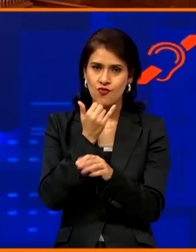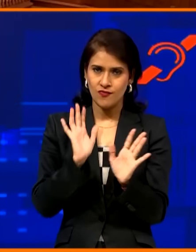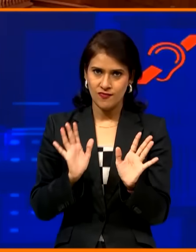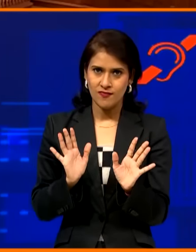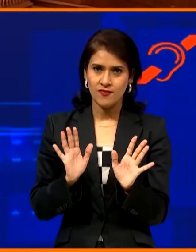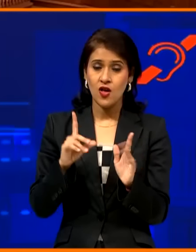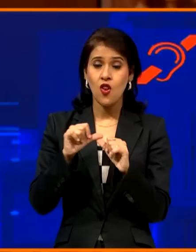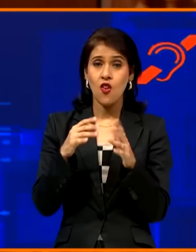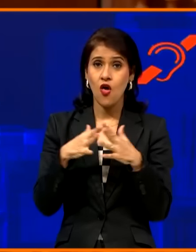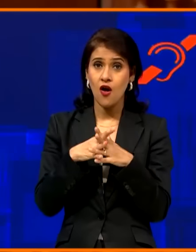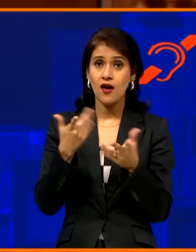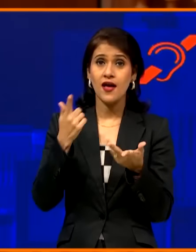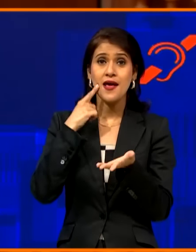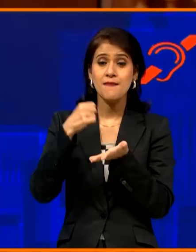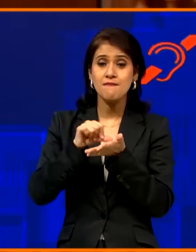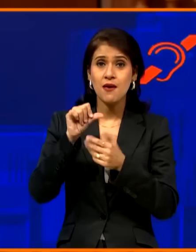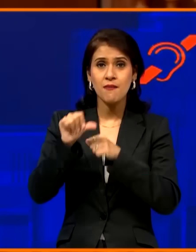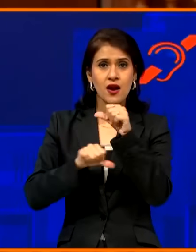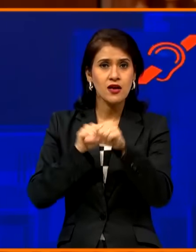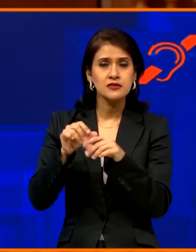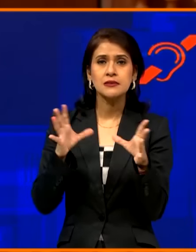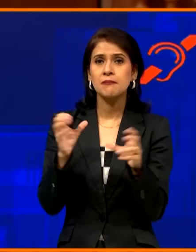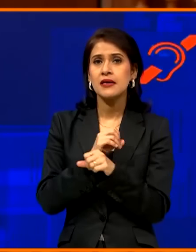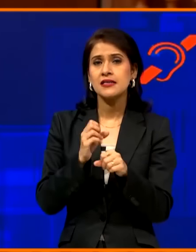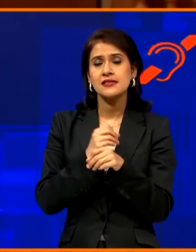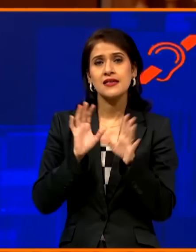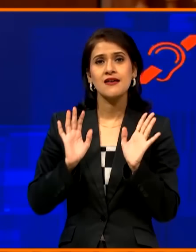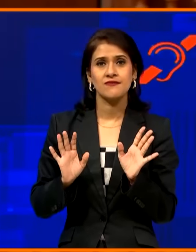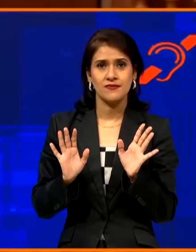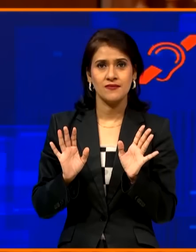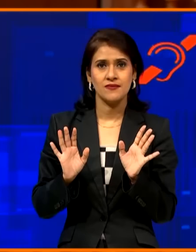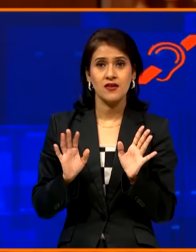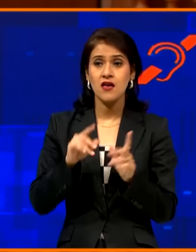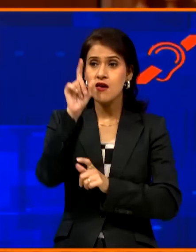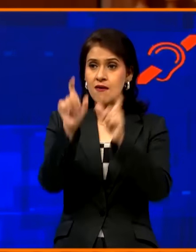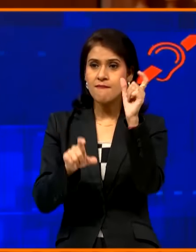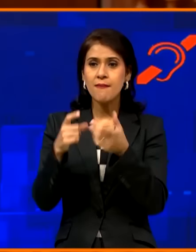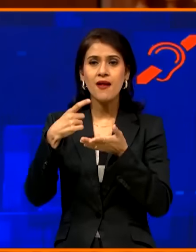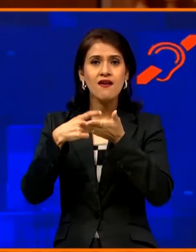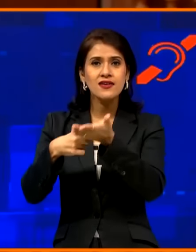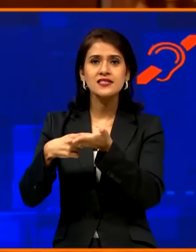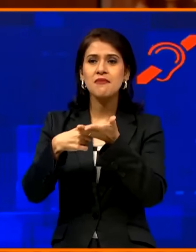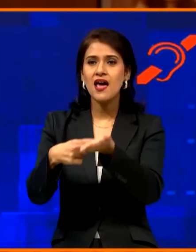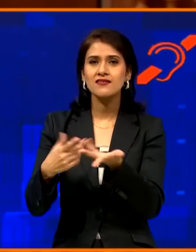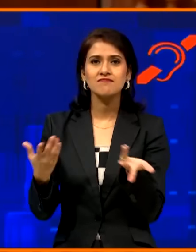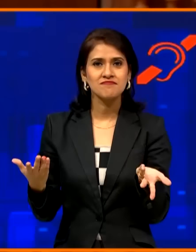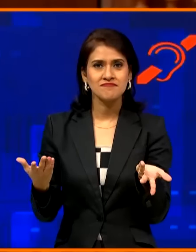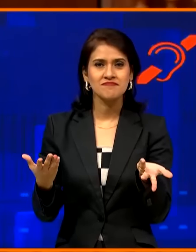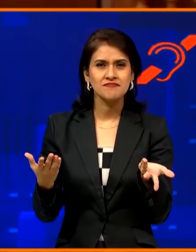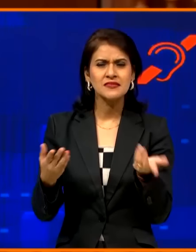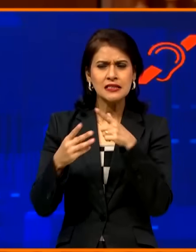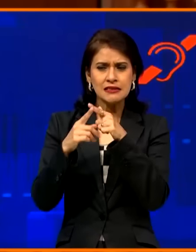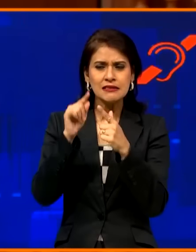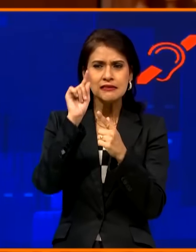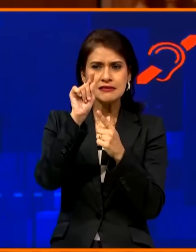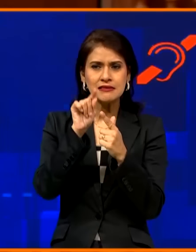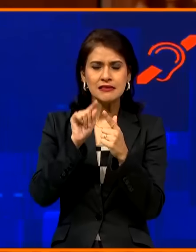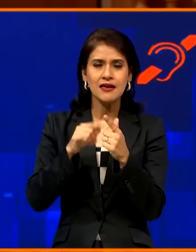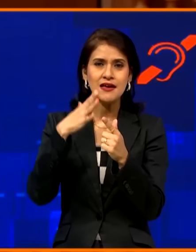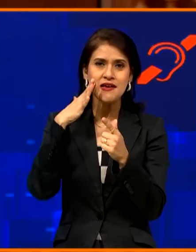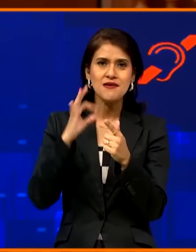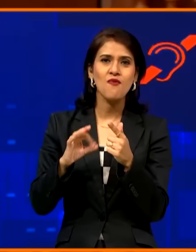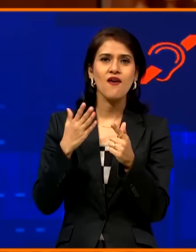इंप्लीमेंटेशन उसका और लोगों की इज्जत यह तीन चार बहुत बड़ी और बहुत